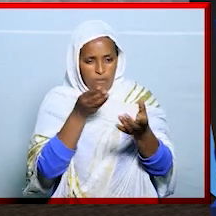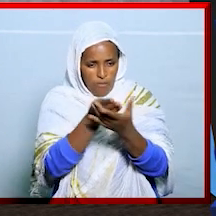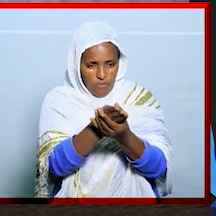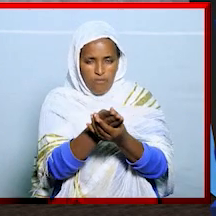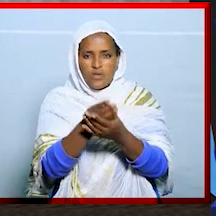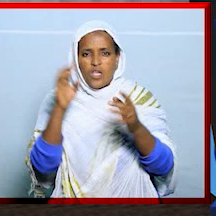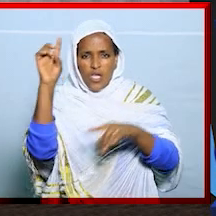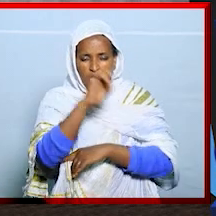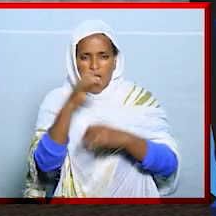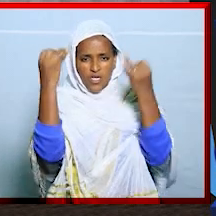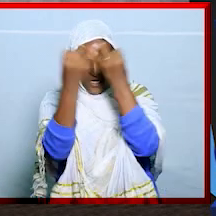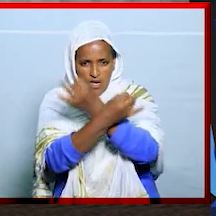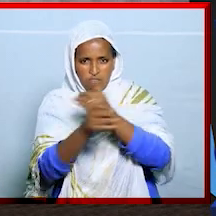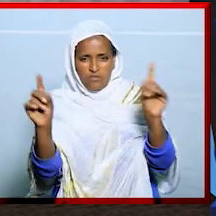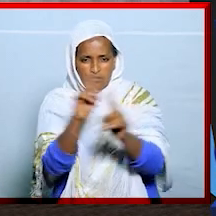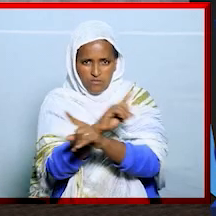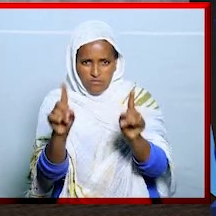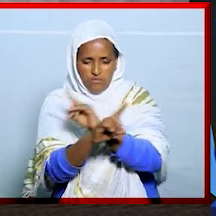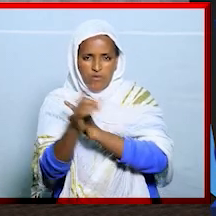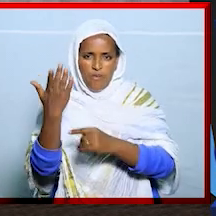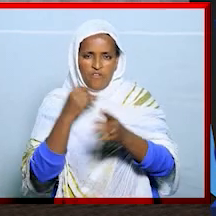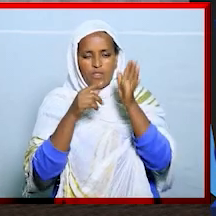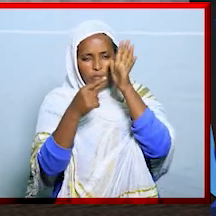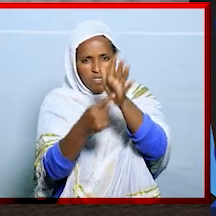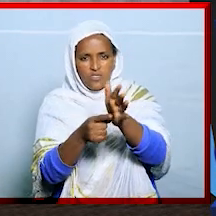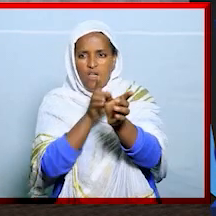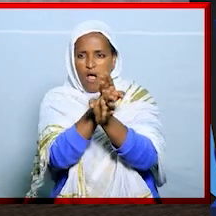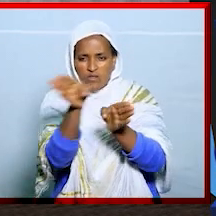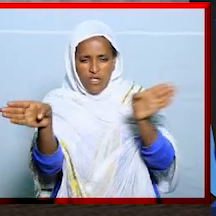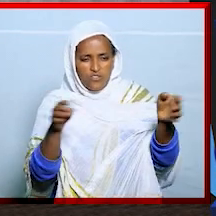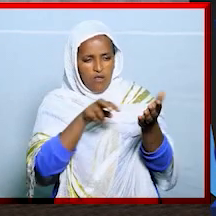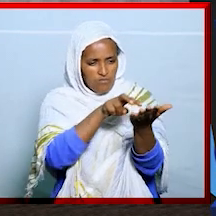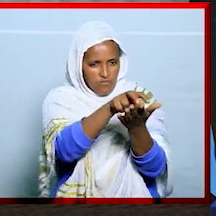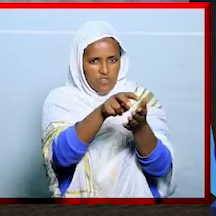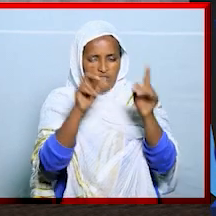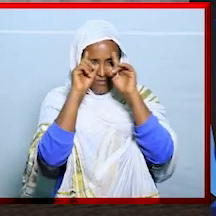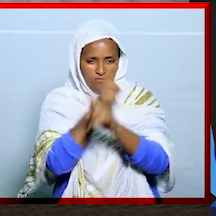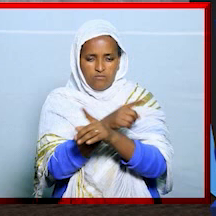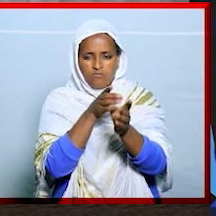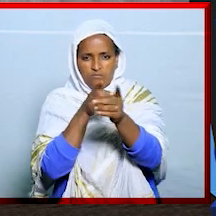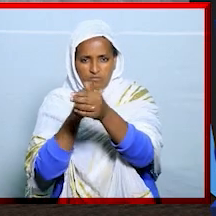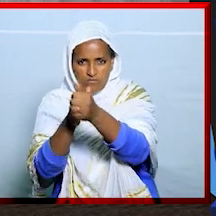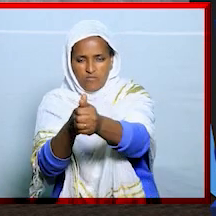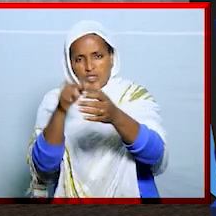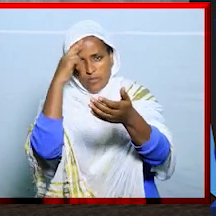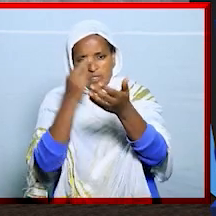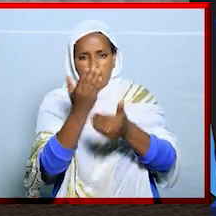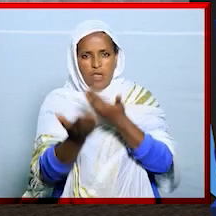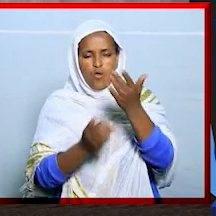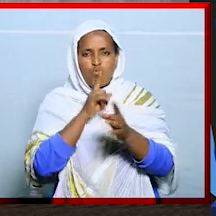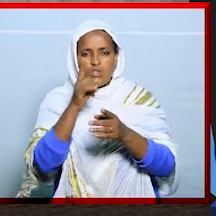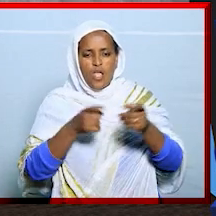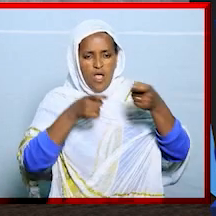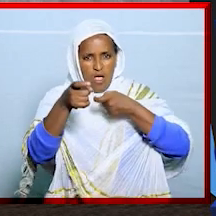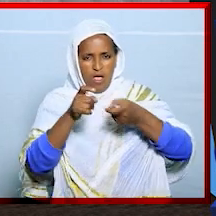ማለት መመገብ ነው። ቀንና ሌትን በማፈራረቅ ቅድም እንዳየነው ለምልክት፣ ለአቅጣጫ፣ ለጉዞ፣ ለመሳሰለው በማገልገል ነው።